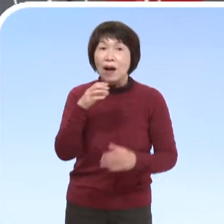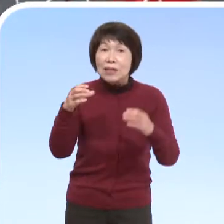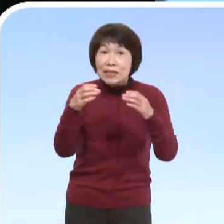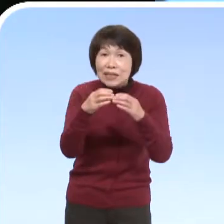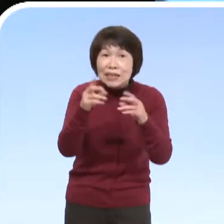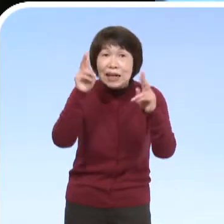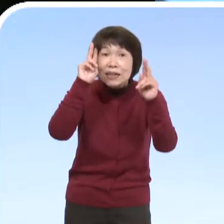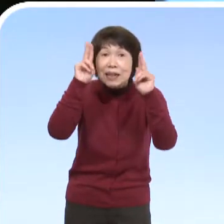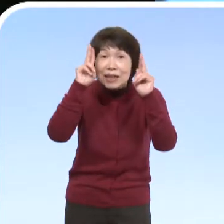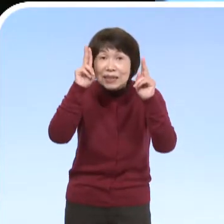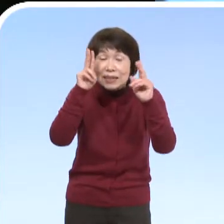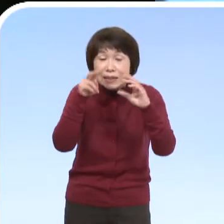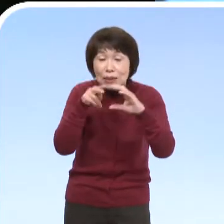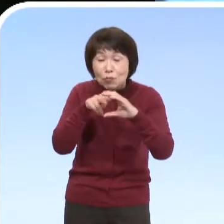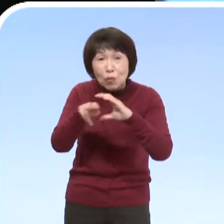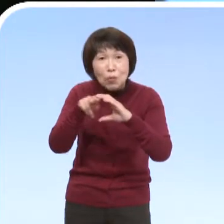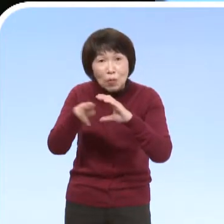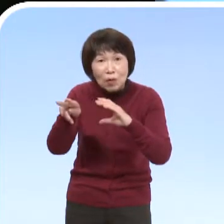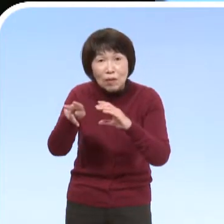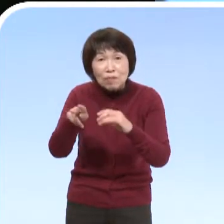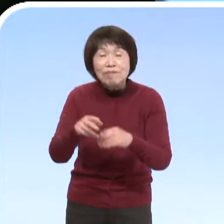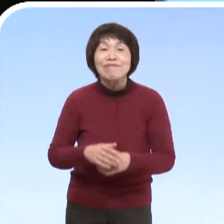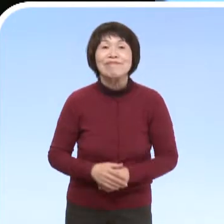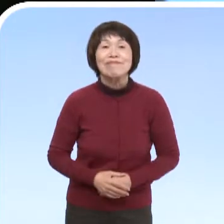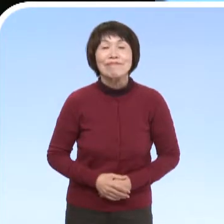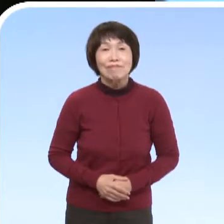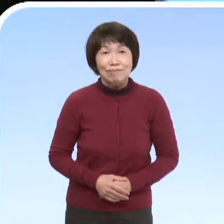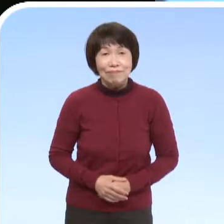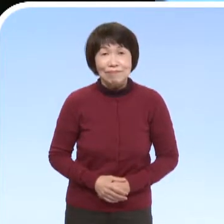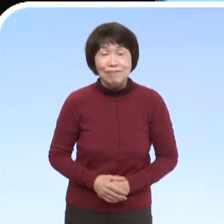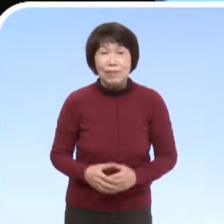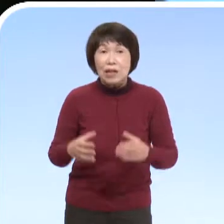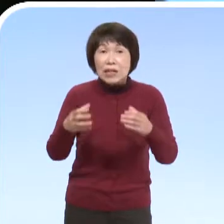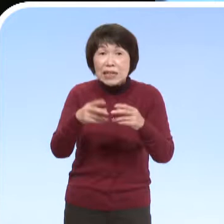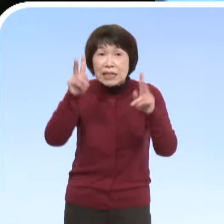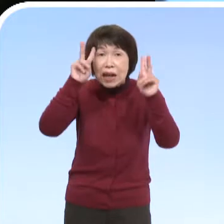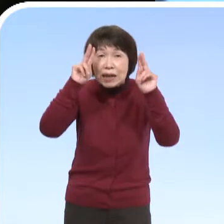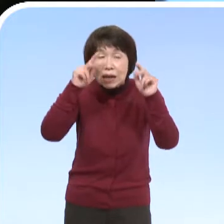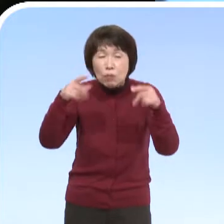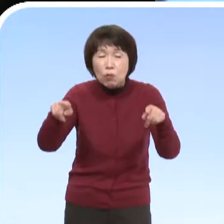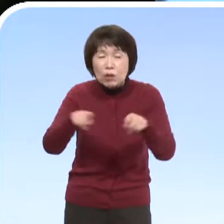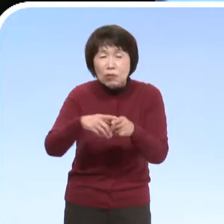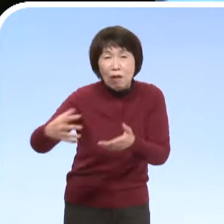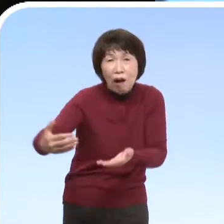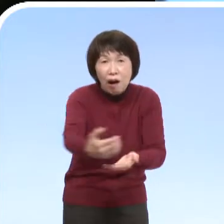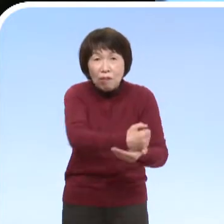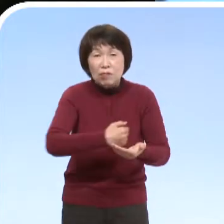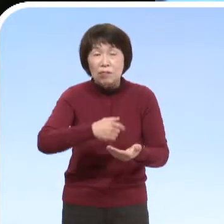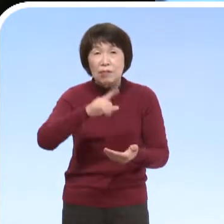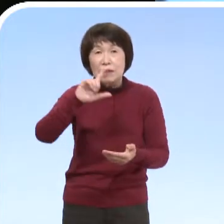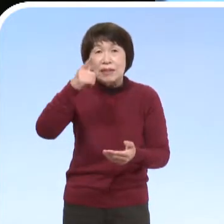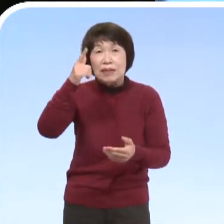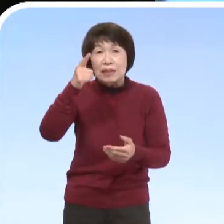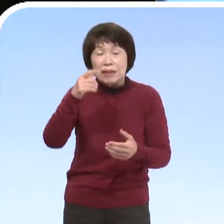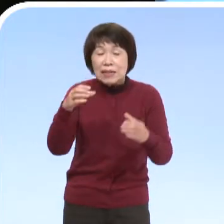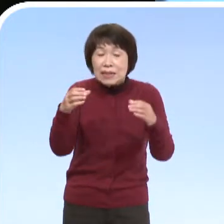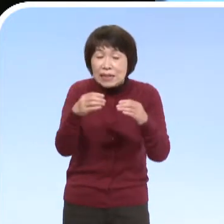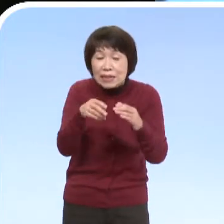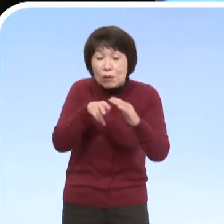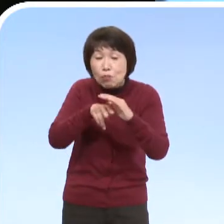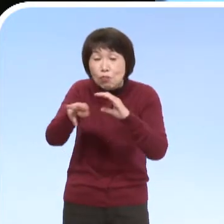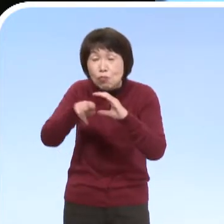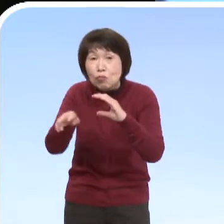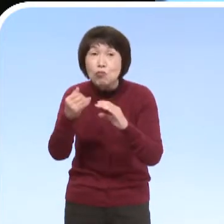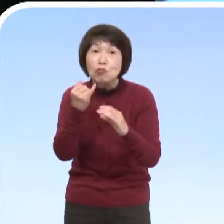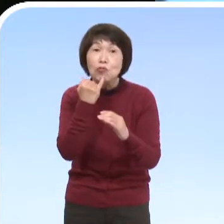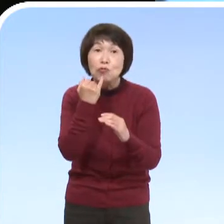ね、 小型のカニがカゴから逃げられるように脱出リングを取り付けるなど、ベニズワイガ